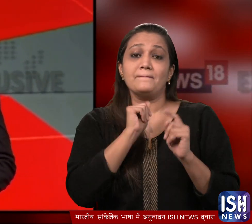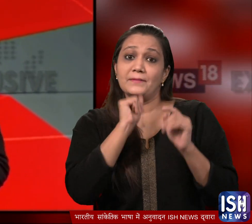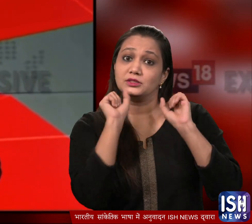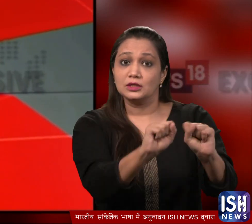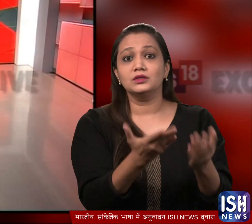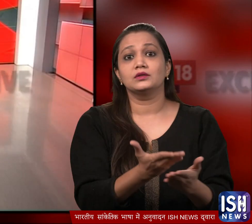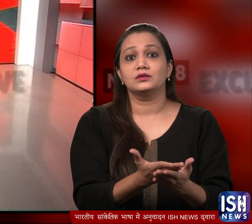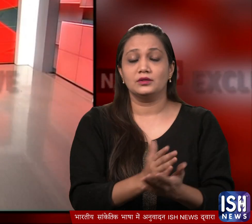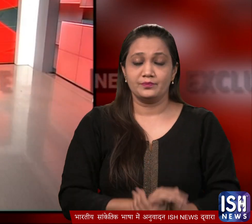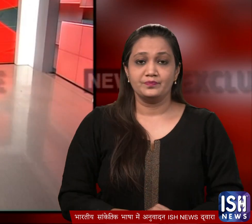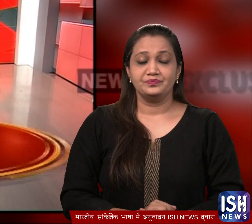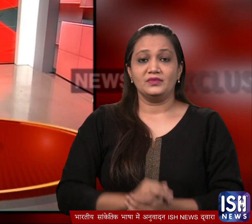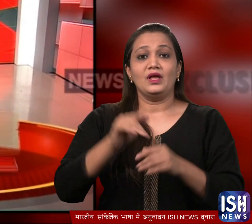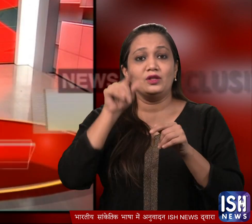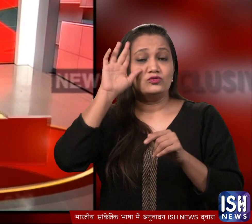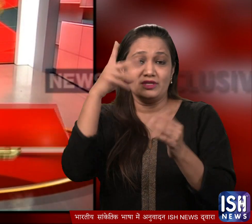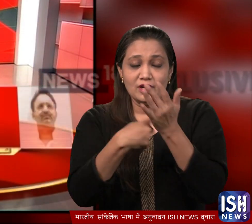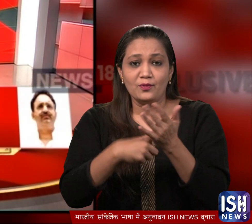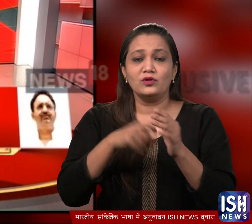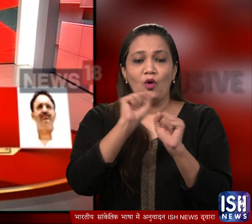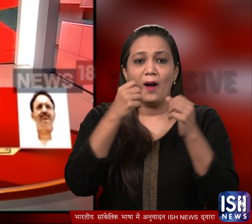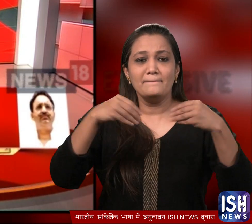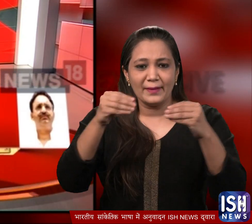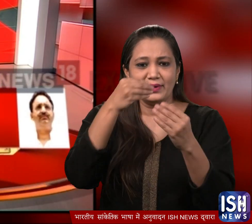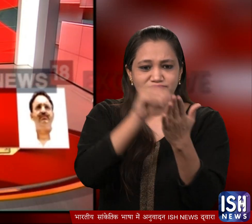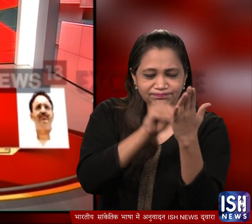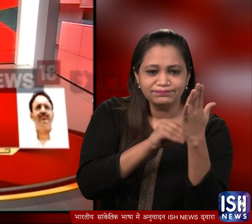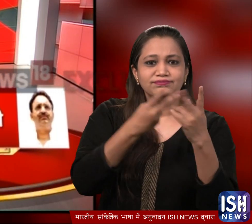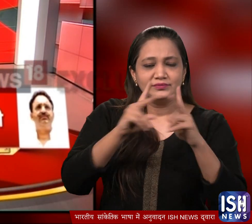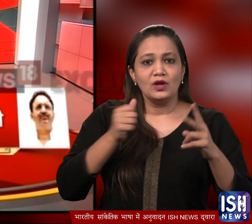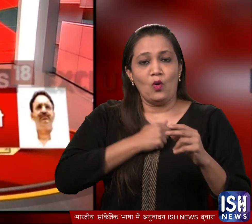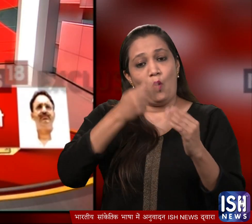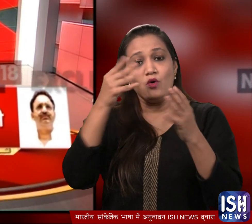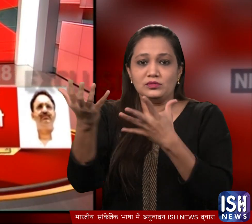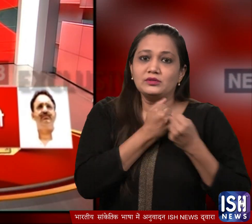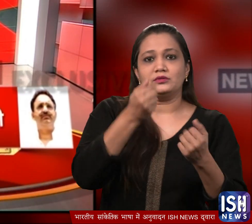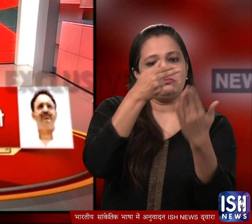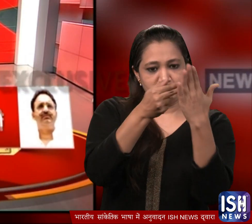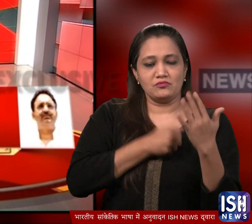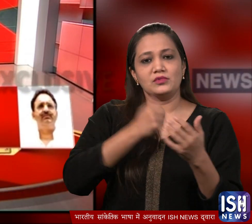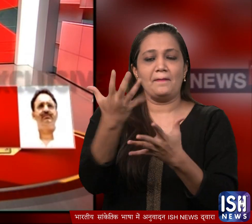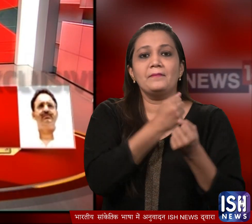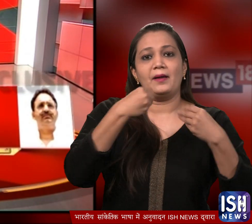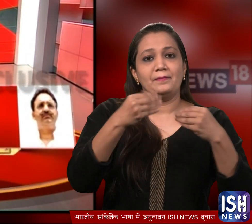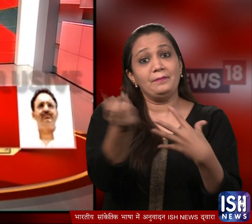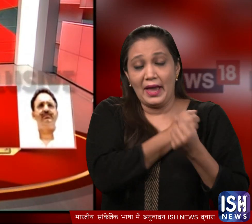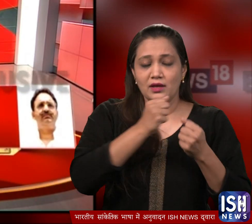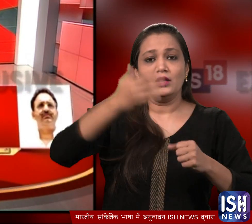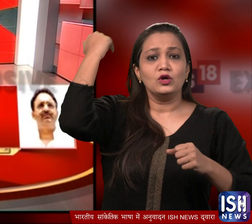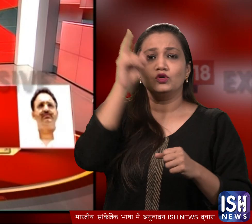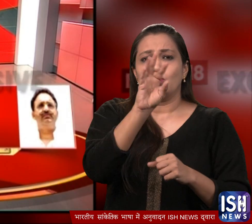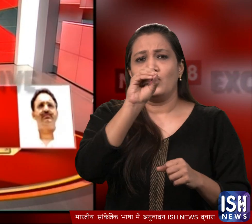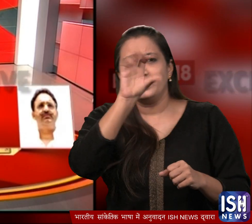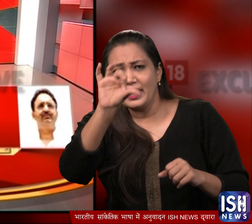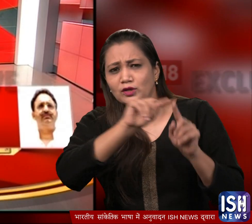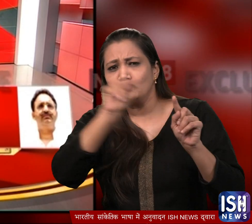सिंह की रिपोर्ट है कि मुख्तार अंसारी ने कागजों में फर्जीवाड़ा कर यह एम्बुलेंस अपने लिए ही खरीदी थी। यह एम्बुलेंस उसने 2009 से 2013 के